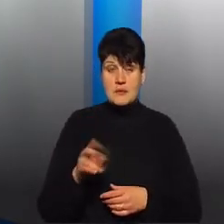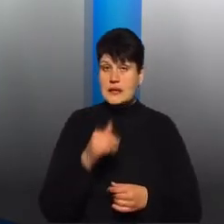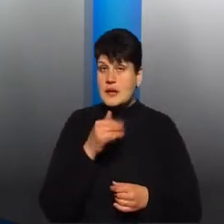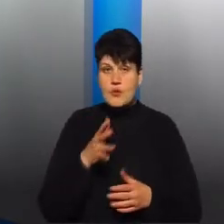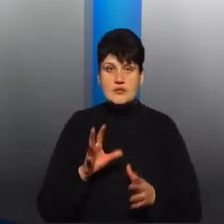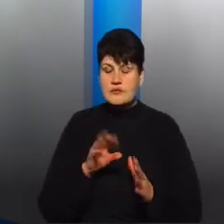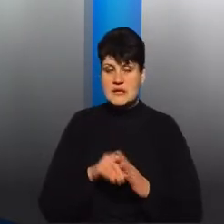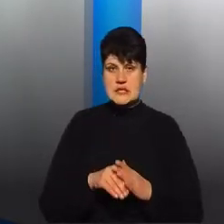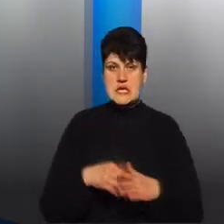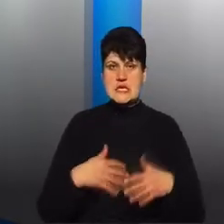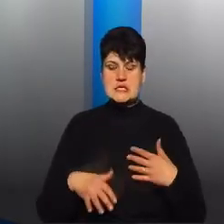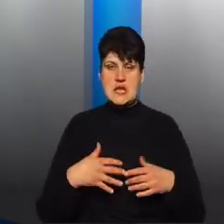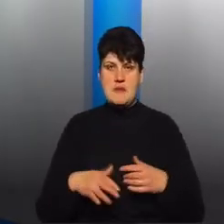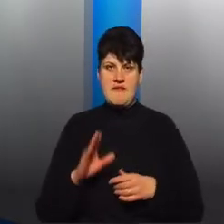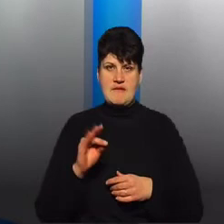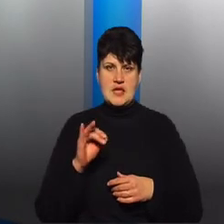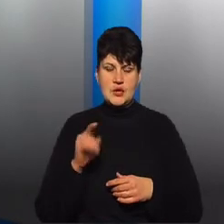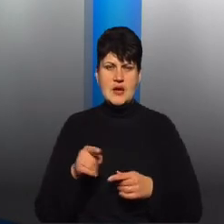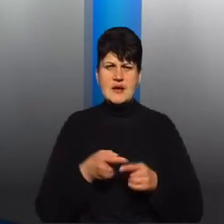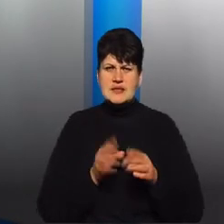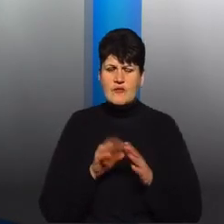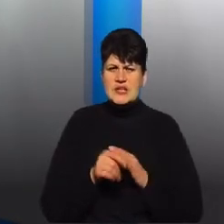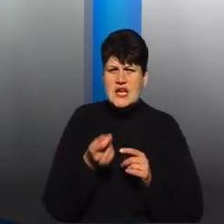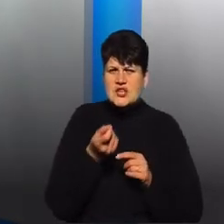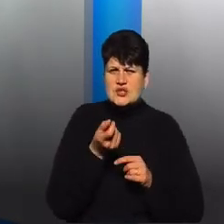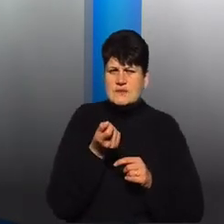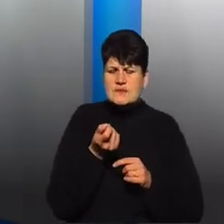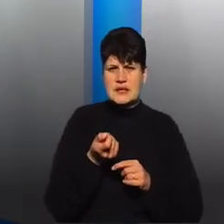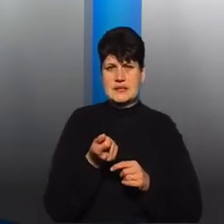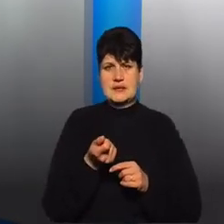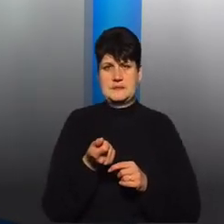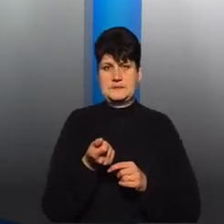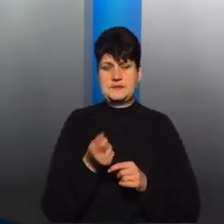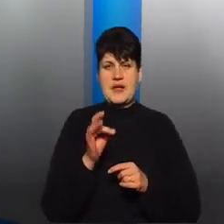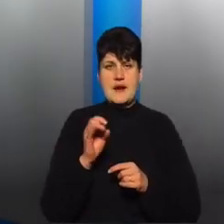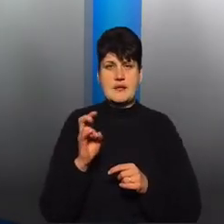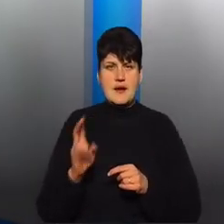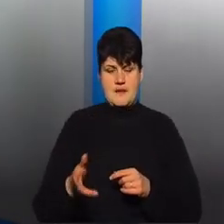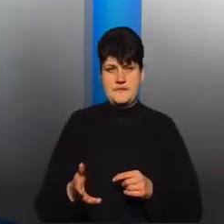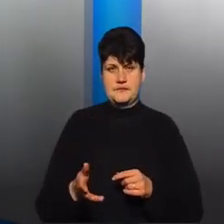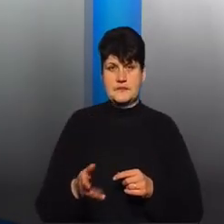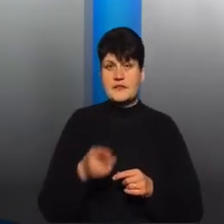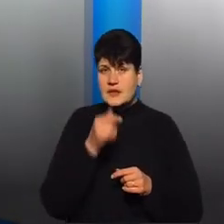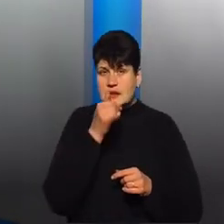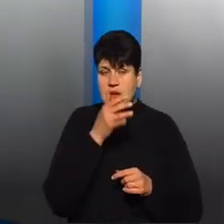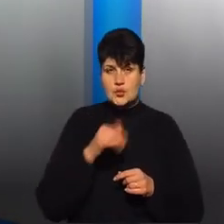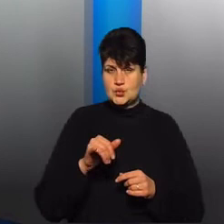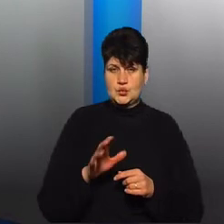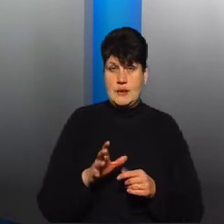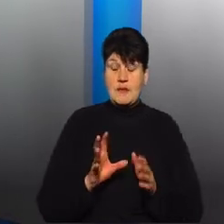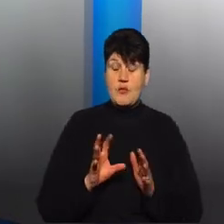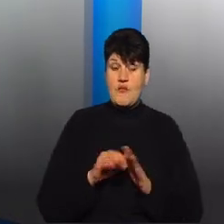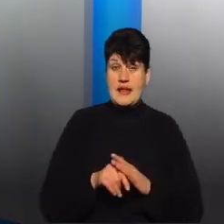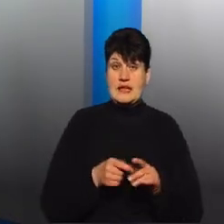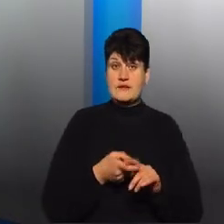частинка модифікація РНК. Тобто він не може нікуди, якби ми ввели вірус, це було інше питання. А